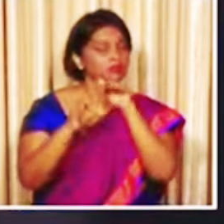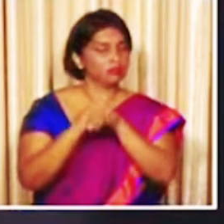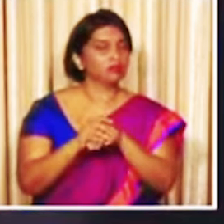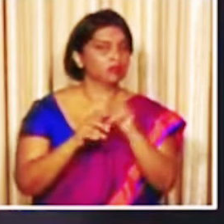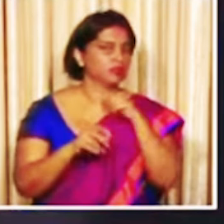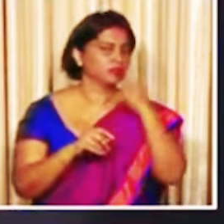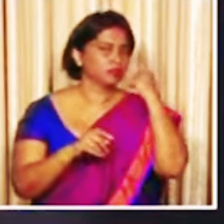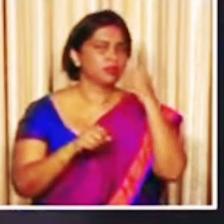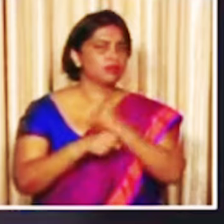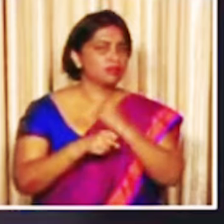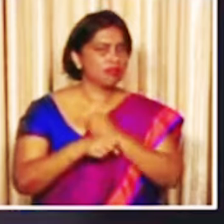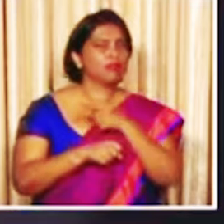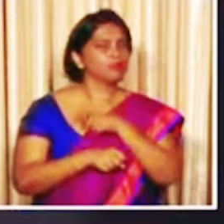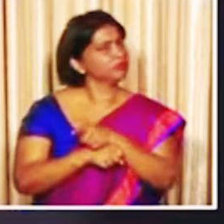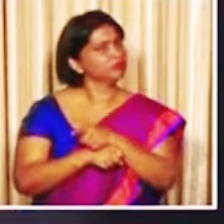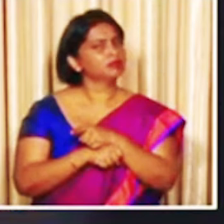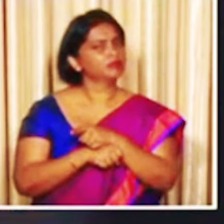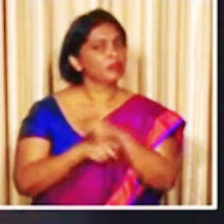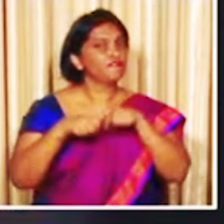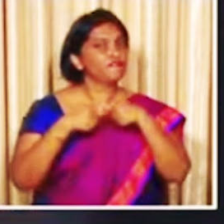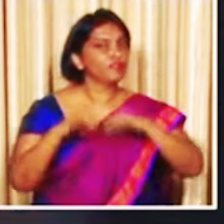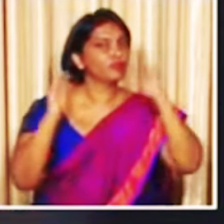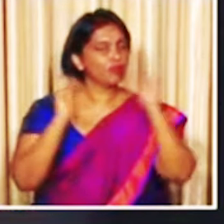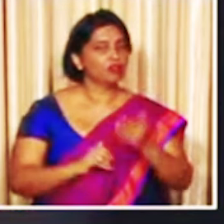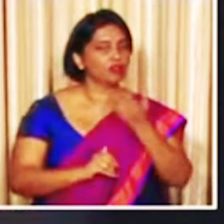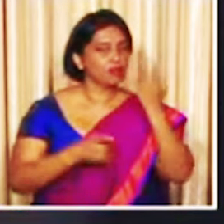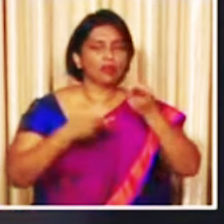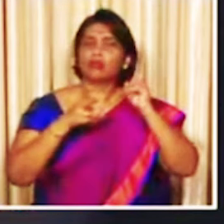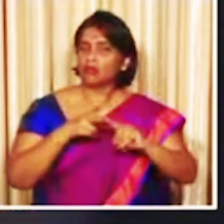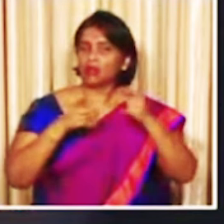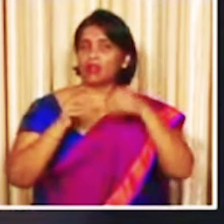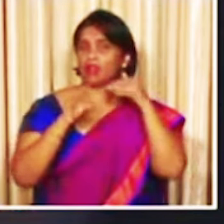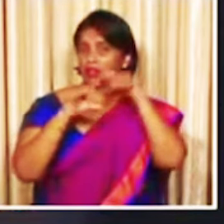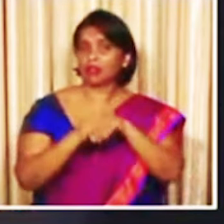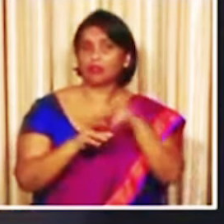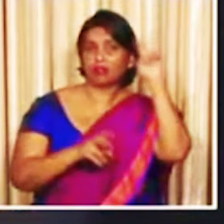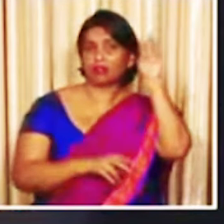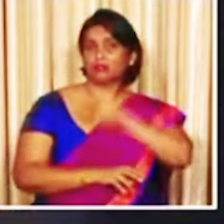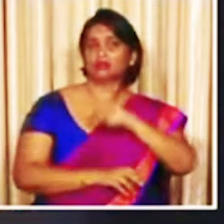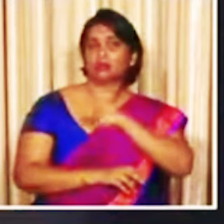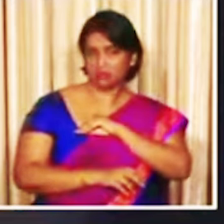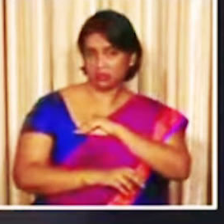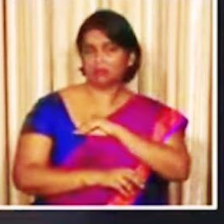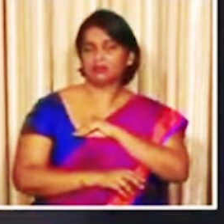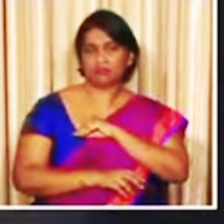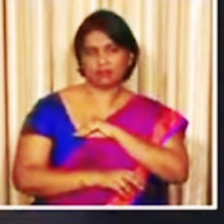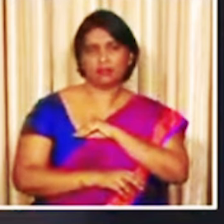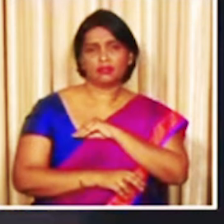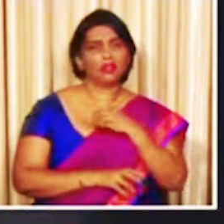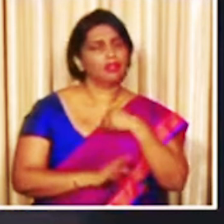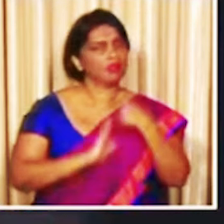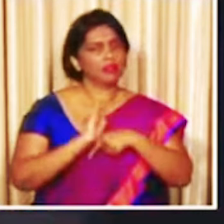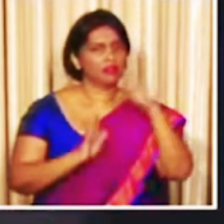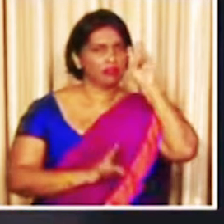මම හිතනවා මේ රජයට තියෙන මේ වියදම අඩු කරගන්න පුළුවන්. ඊළඟ තමයි ඇතුලේ ඉන්න ගණිකා වෘත්තියේ යෙදුණා කියලා. අපේ රටේ